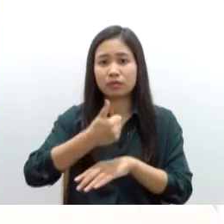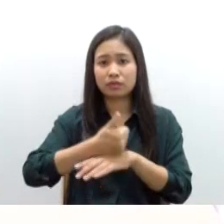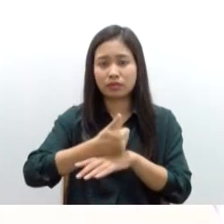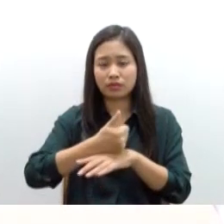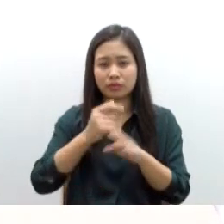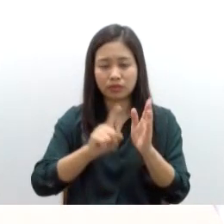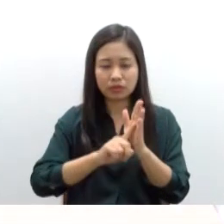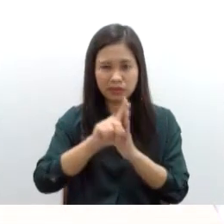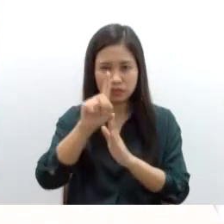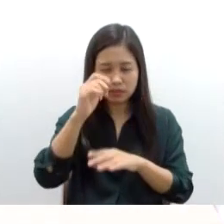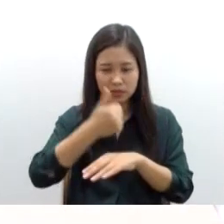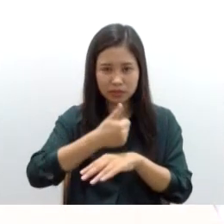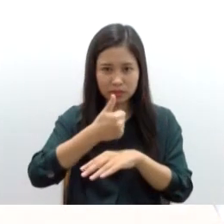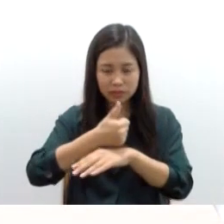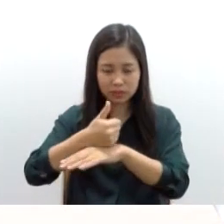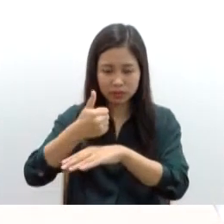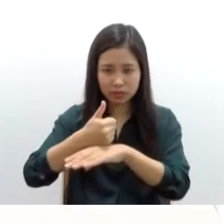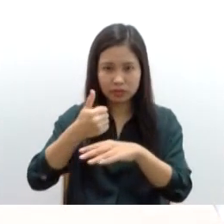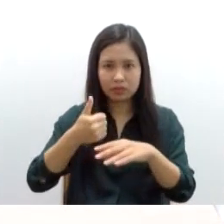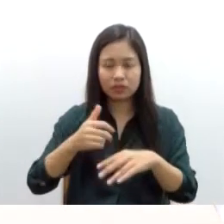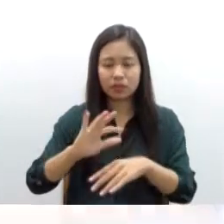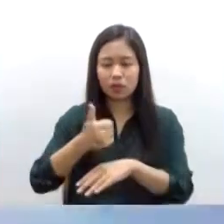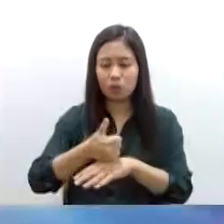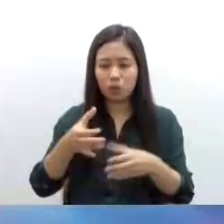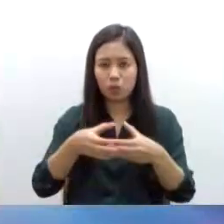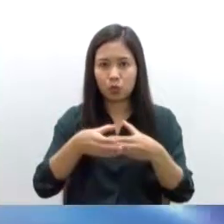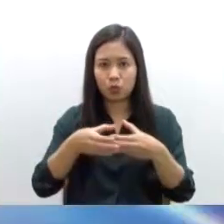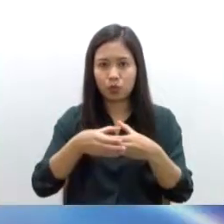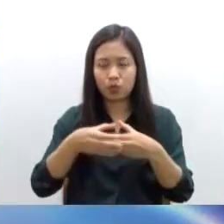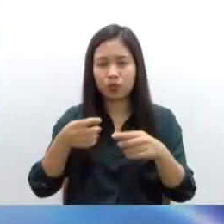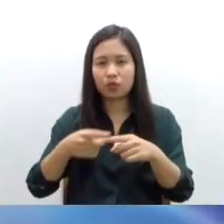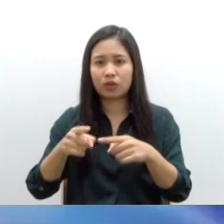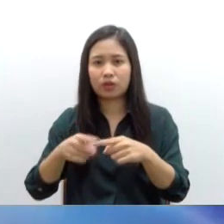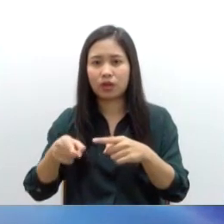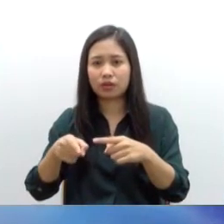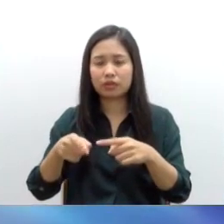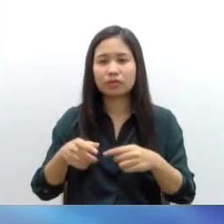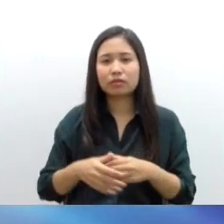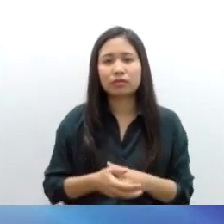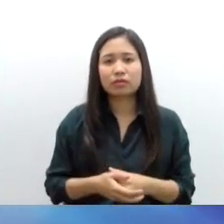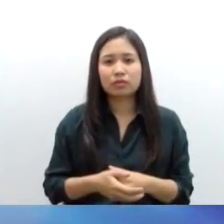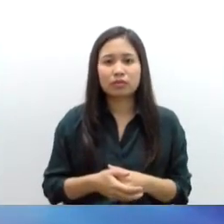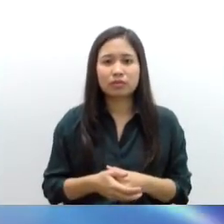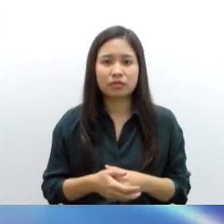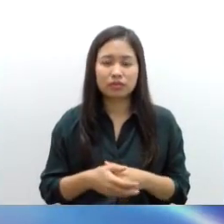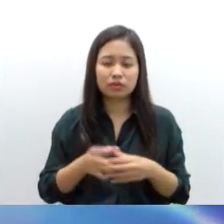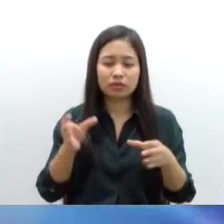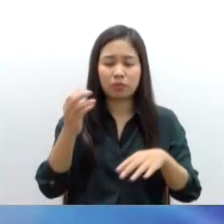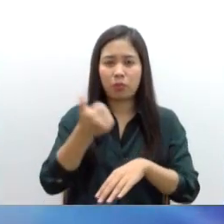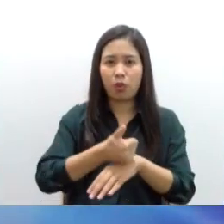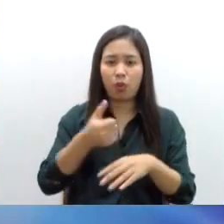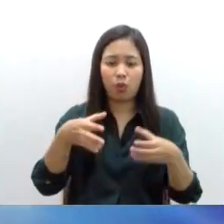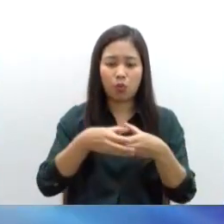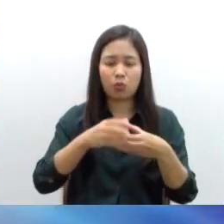ารระดับต้นผู้อำนวยการระดับสูงและผู้อำนวยการระดับต้นหรือเทียบเท่านะครับและผู้อำนวยการกลุ่มกองฝ่